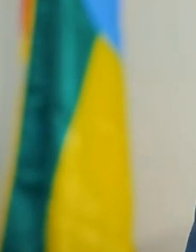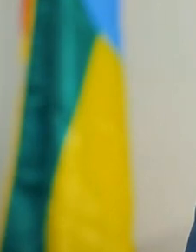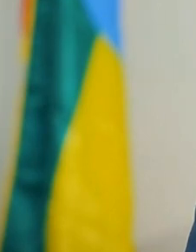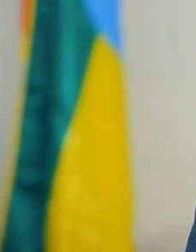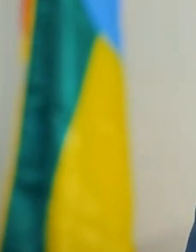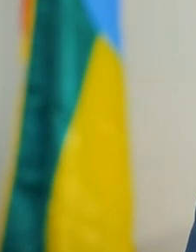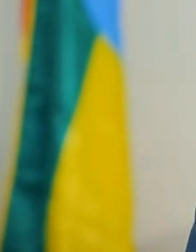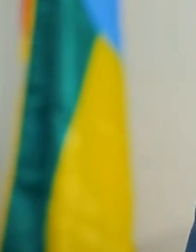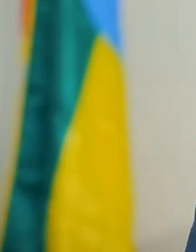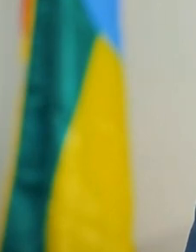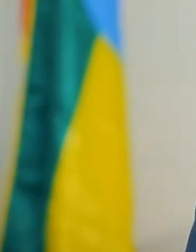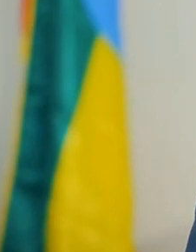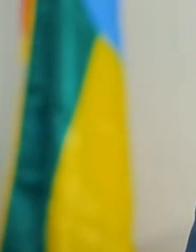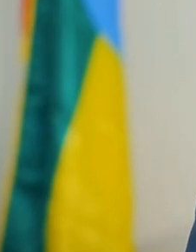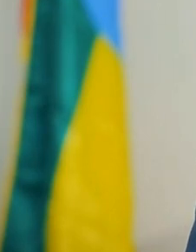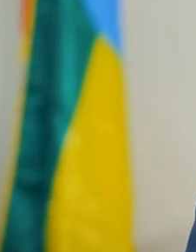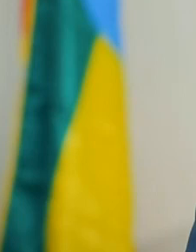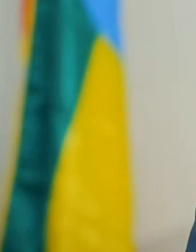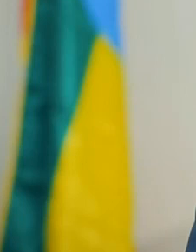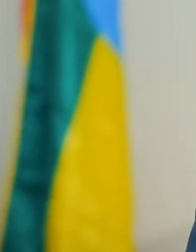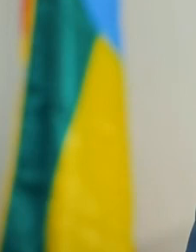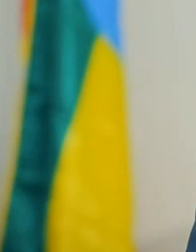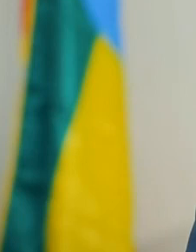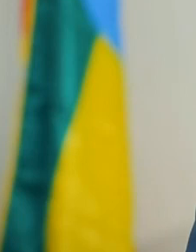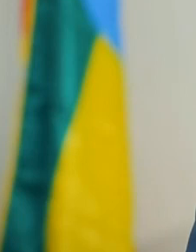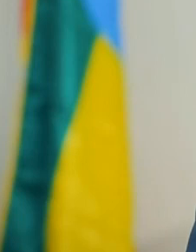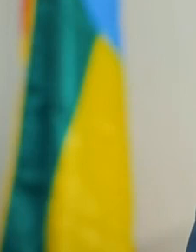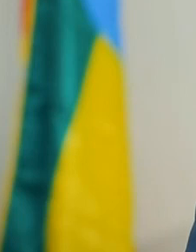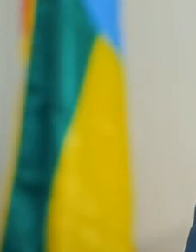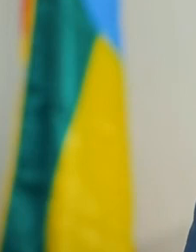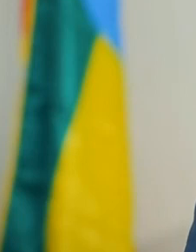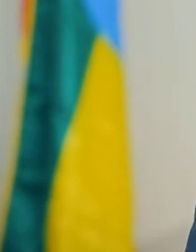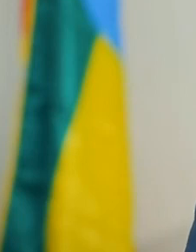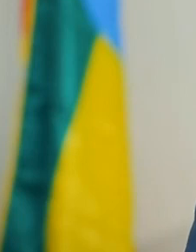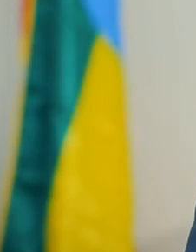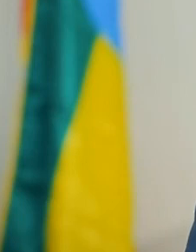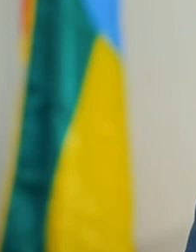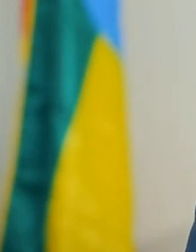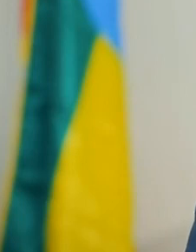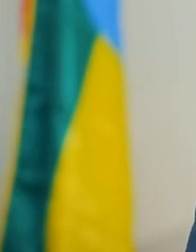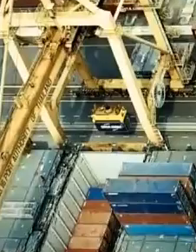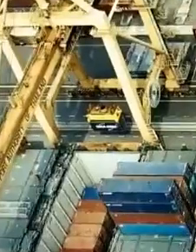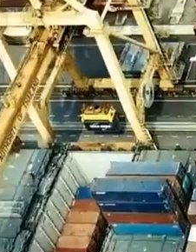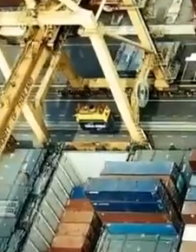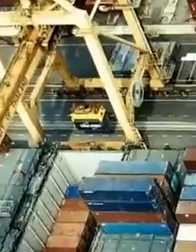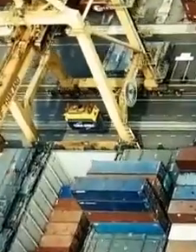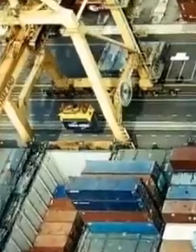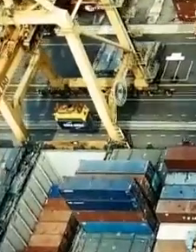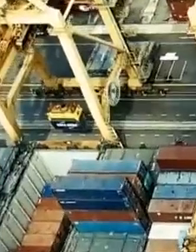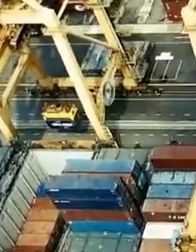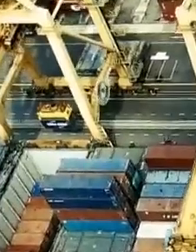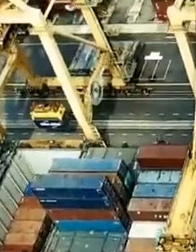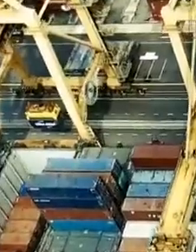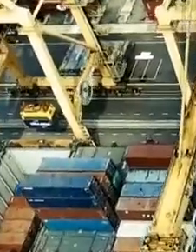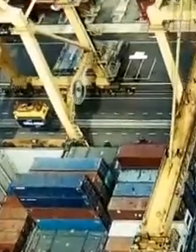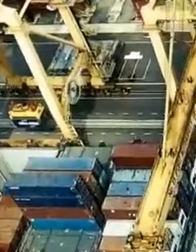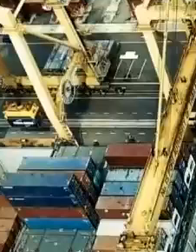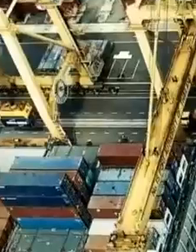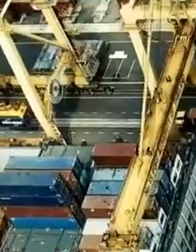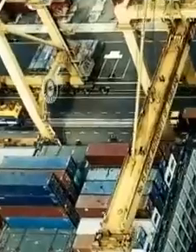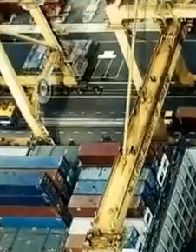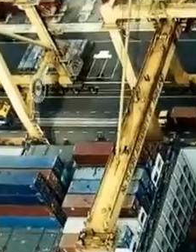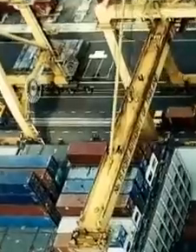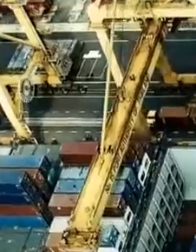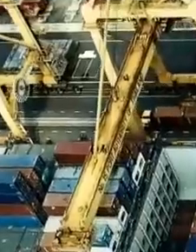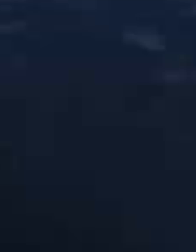ስራ ሊሰራ ችሏል እና የሀገር ውስጥ አቅም መፍጠር በመቻላችን ትልቅ ደስታ ነው የሚሰማኝ። እርሱ ያቅዱ እኛ ለጥረት